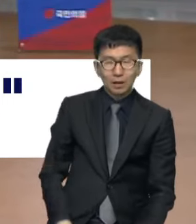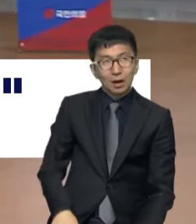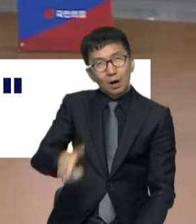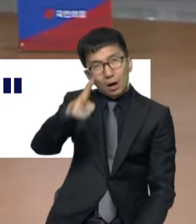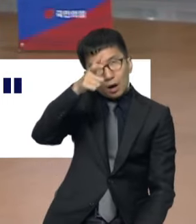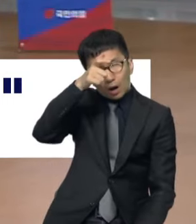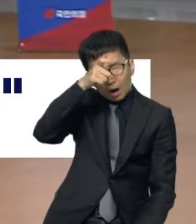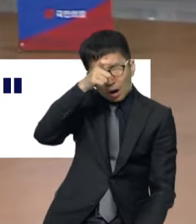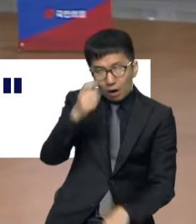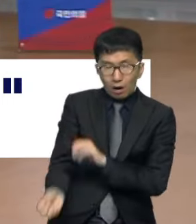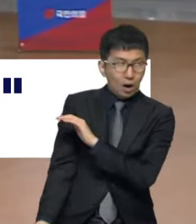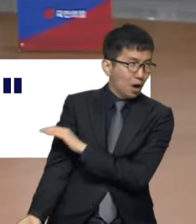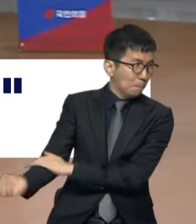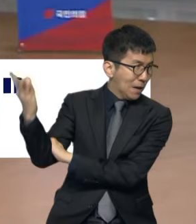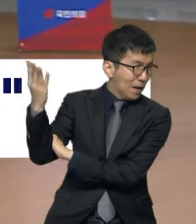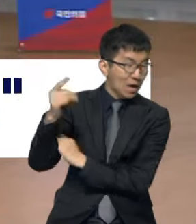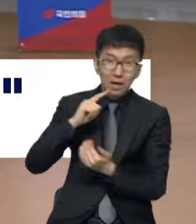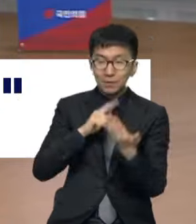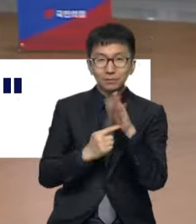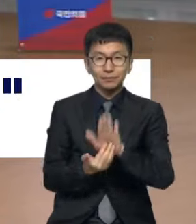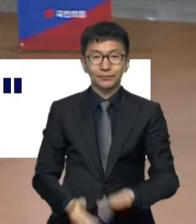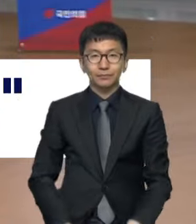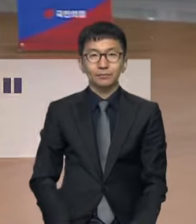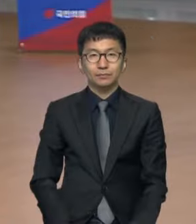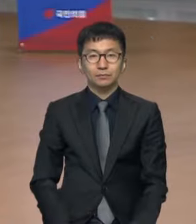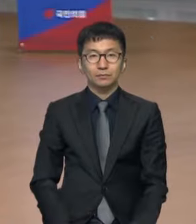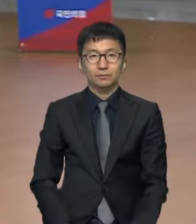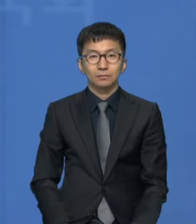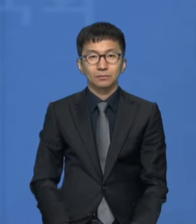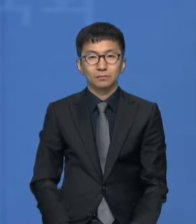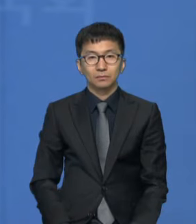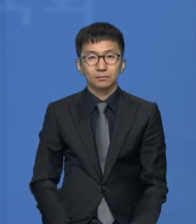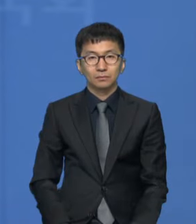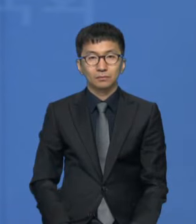재확인한 브리핑이었다라고 혹평을 쏟아냈습니다.